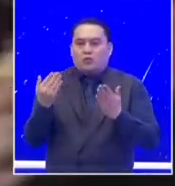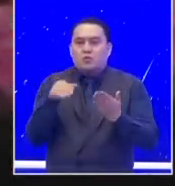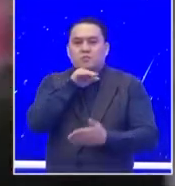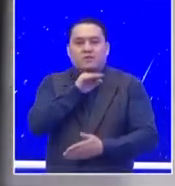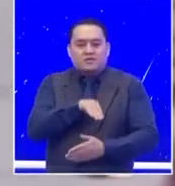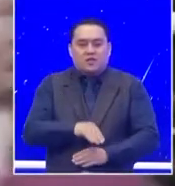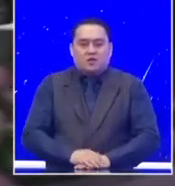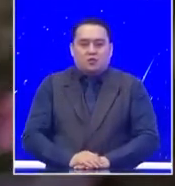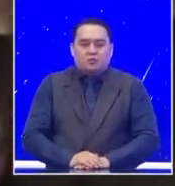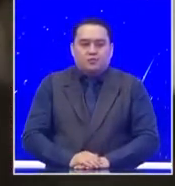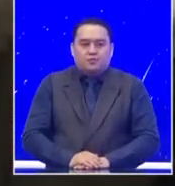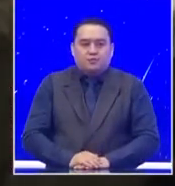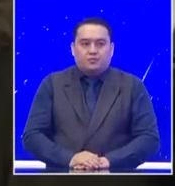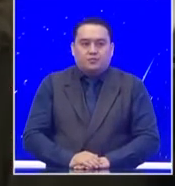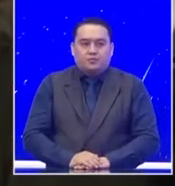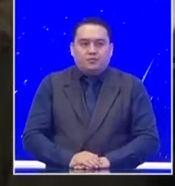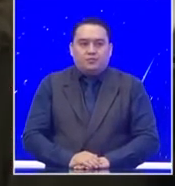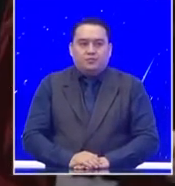современную и профессиональную.